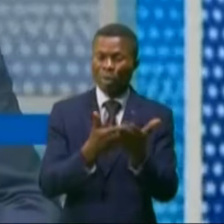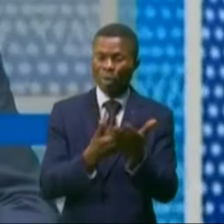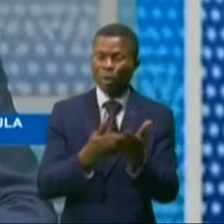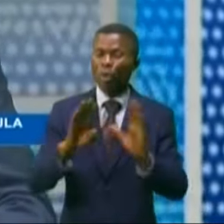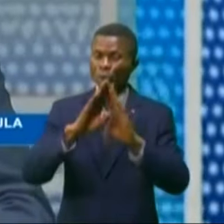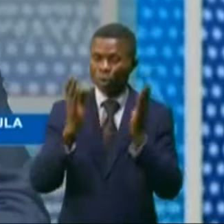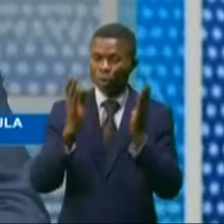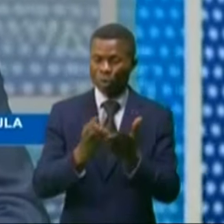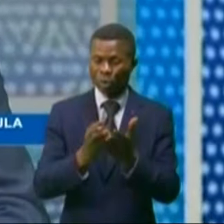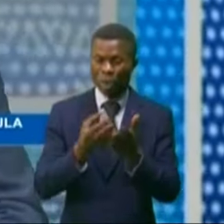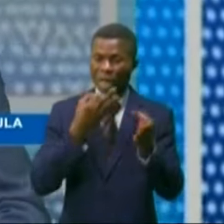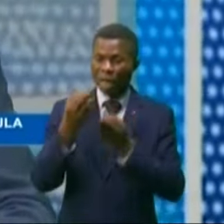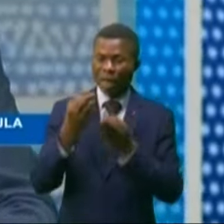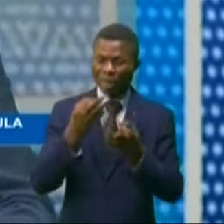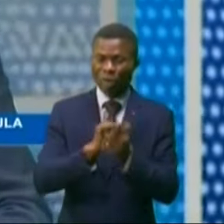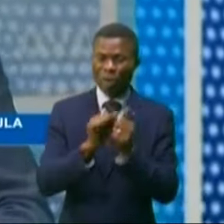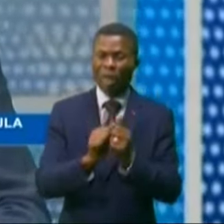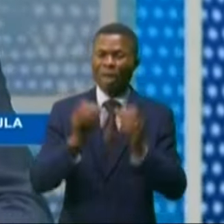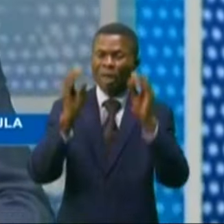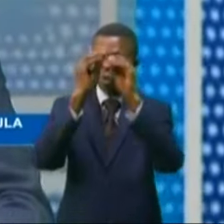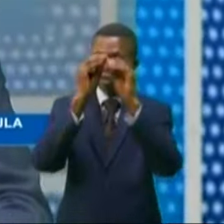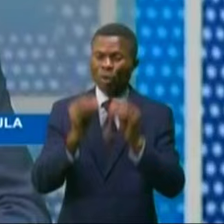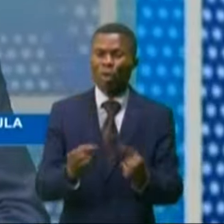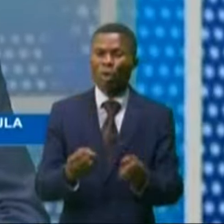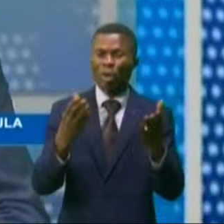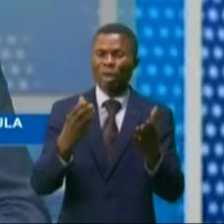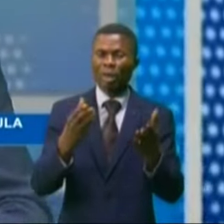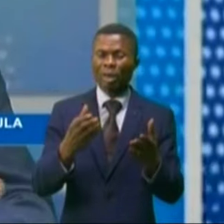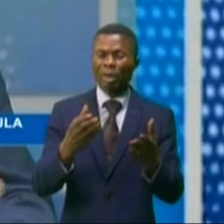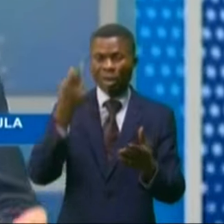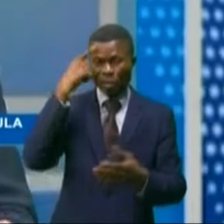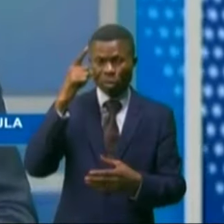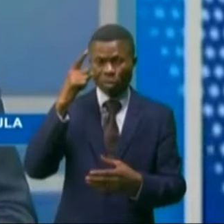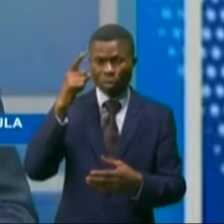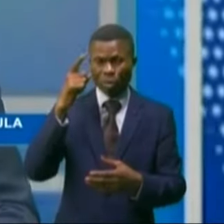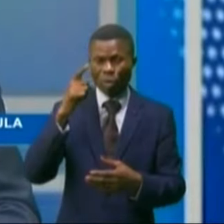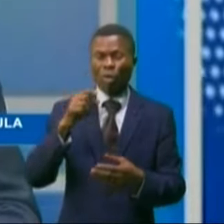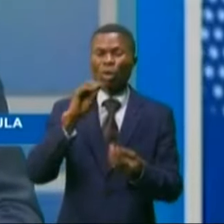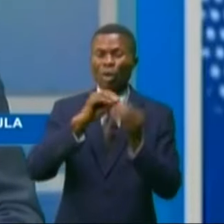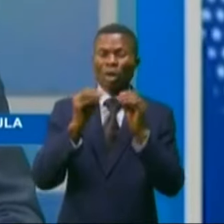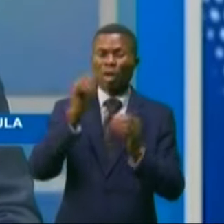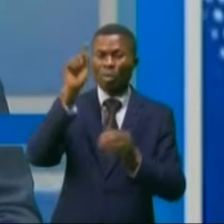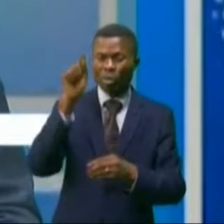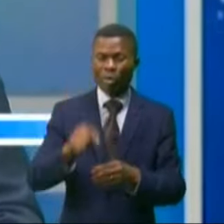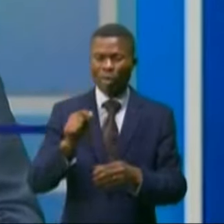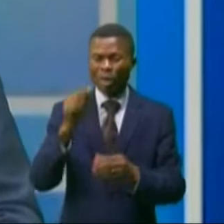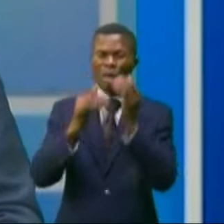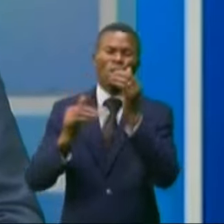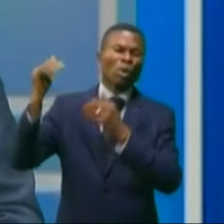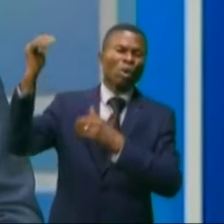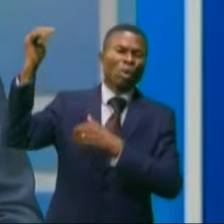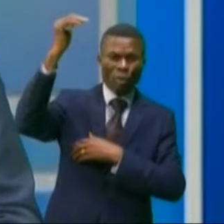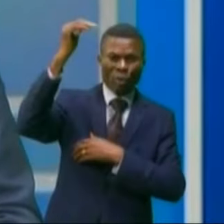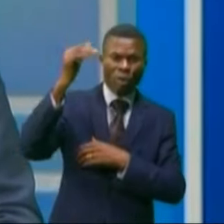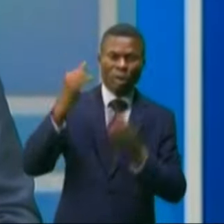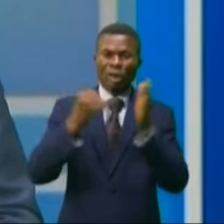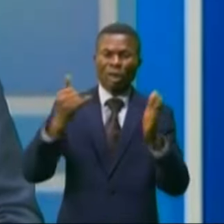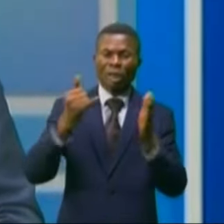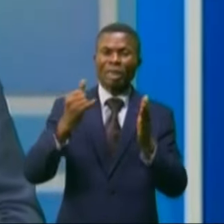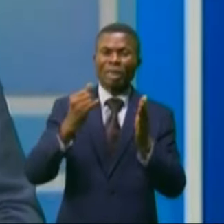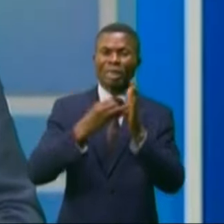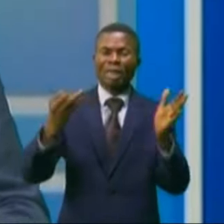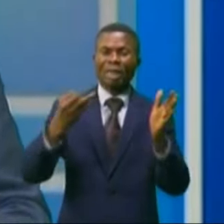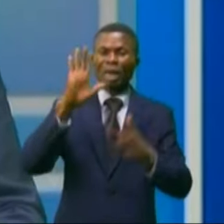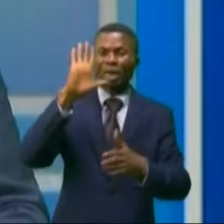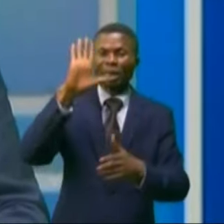j'ai défini une pondération. Et pour être grand normalement, de par cette pondération, il faut dépasser le seuil de 75%. Et